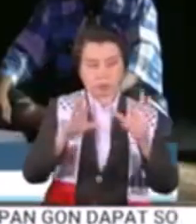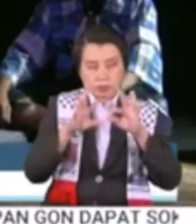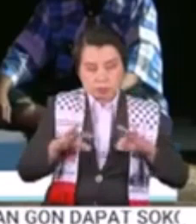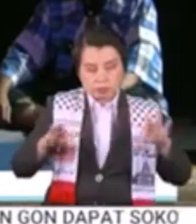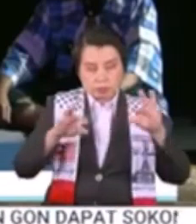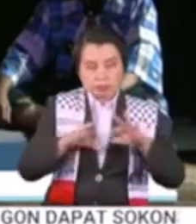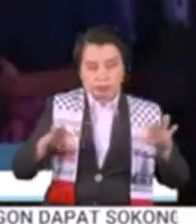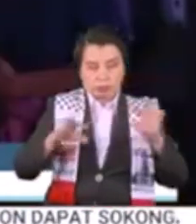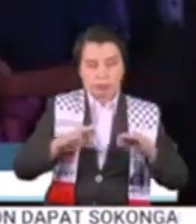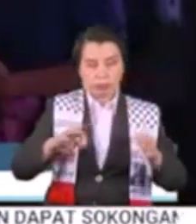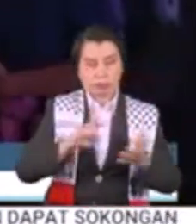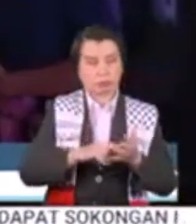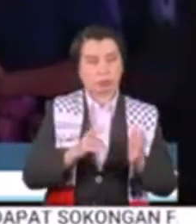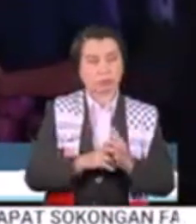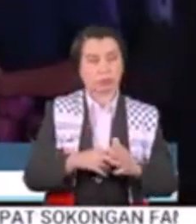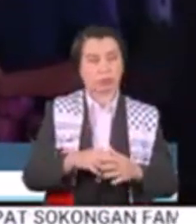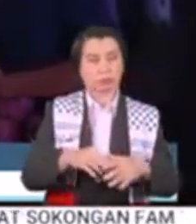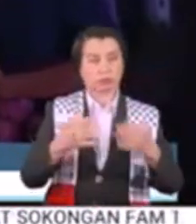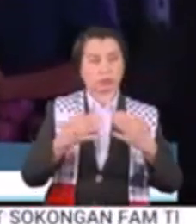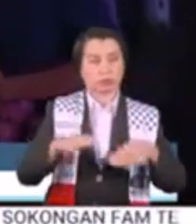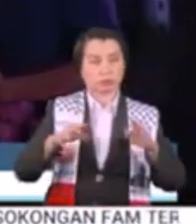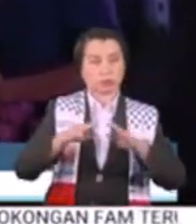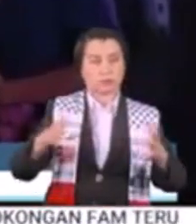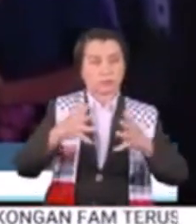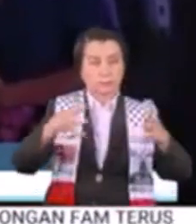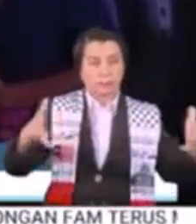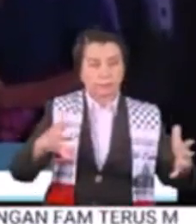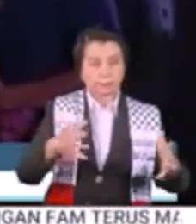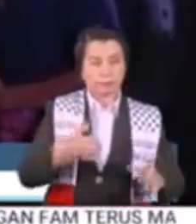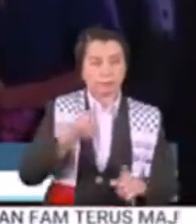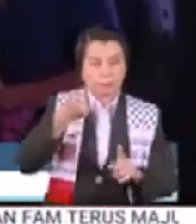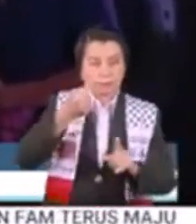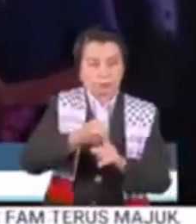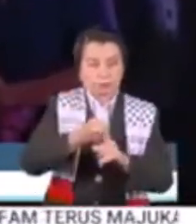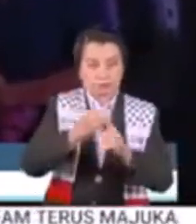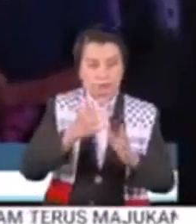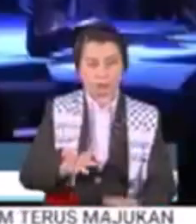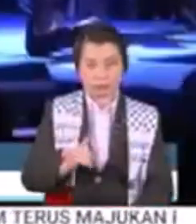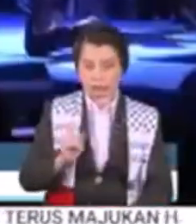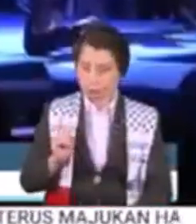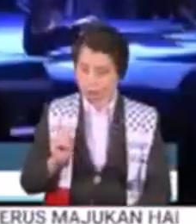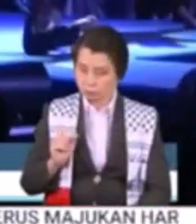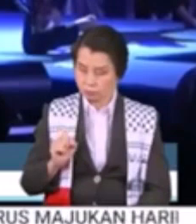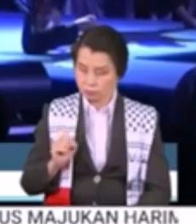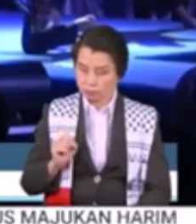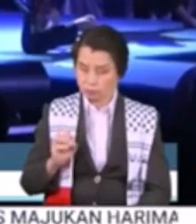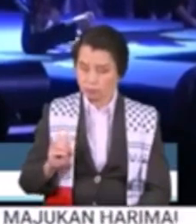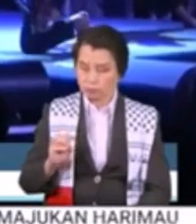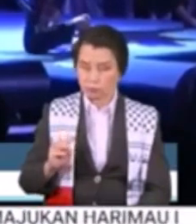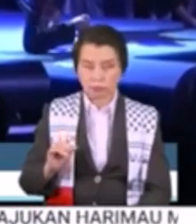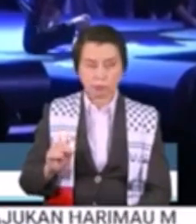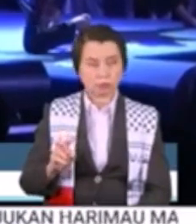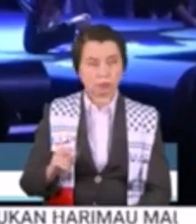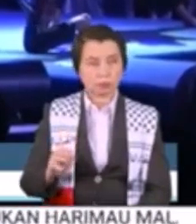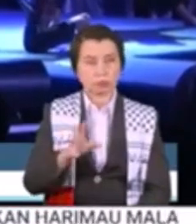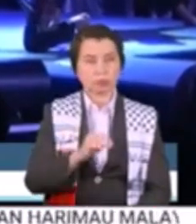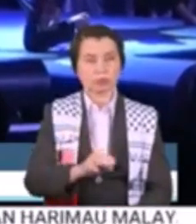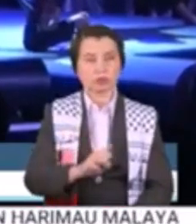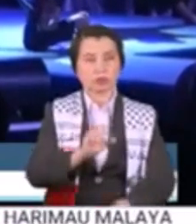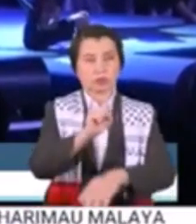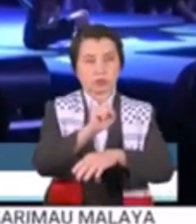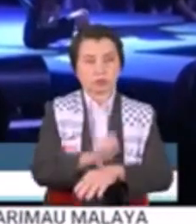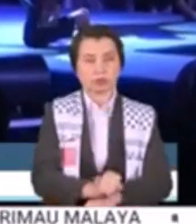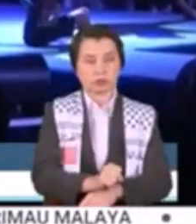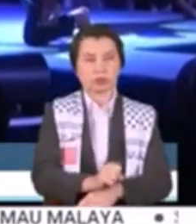penceritaan. Pementasan teater perdana ini adalah di bawah arahan Othman Zahrudin Harun yang juga merupakan tokoh seni budaya Terengganu